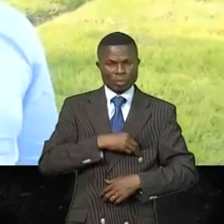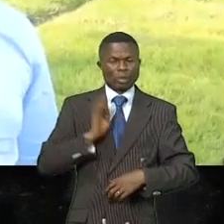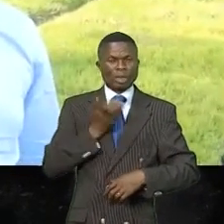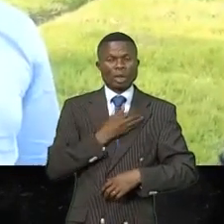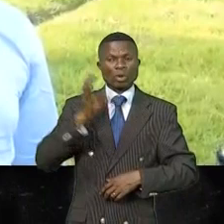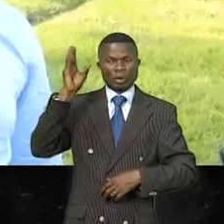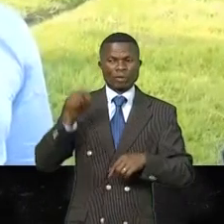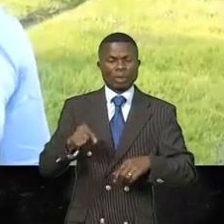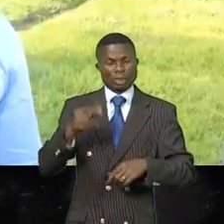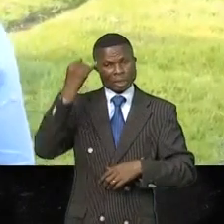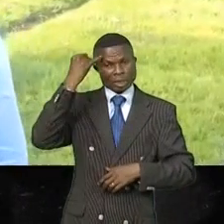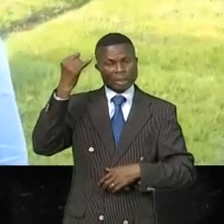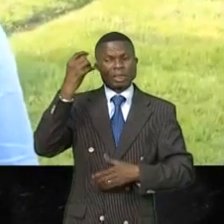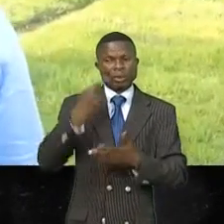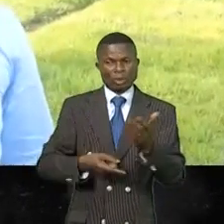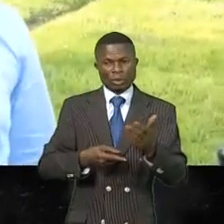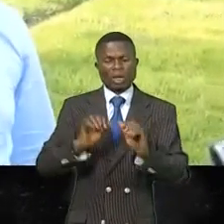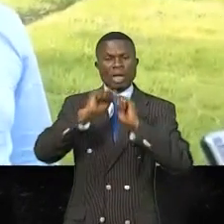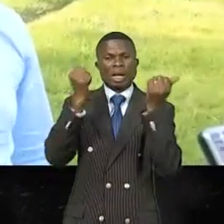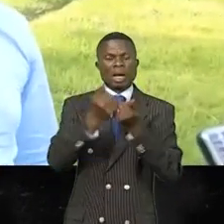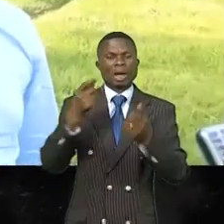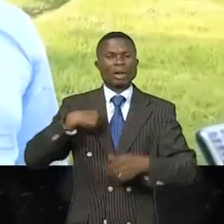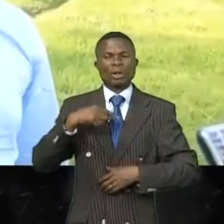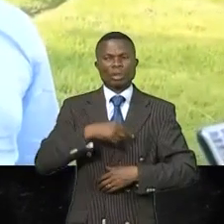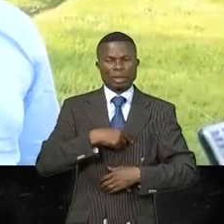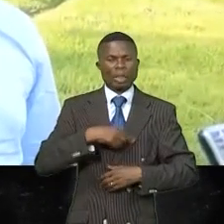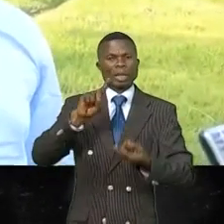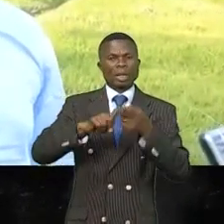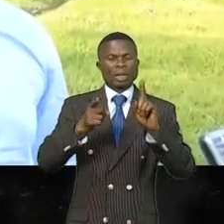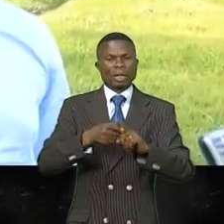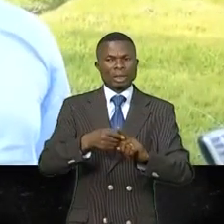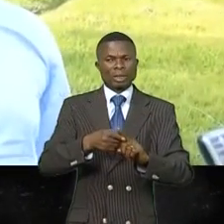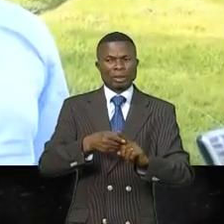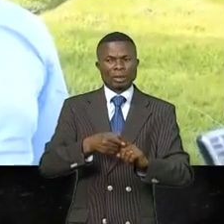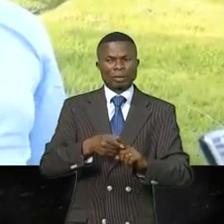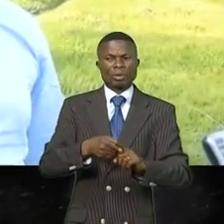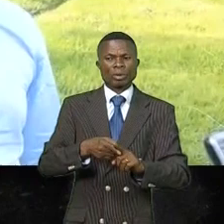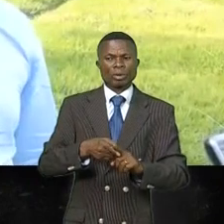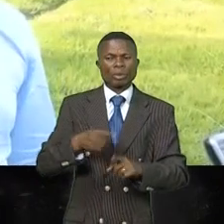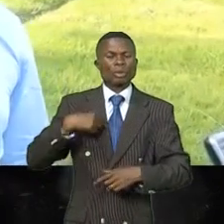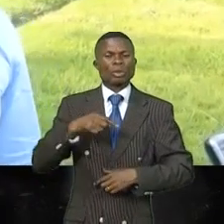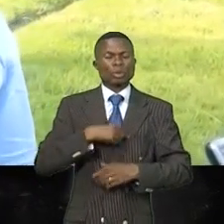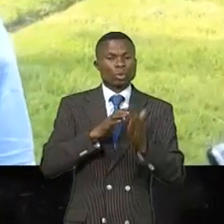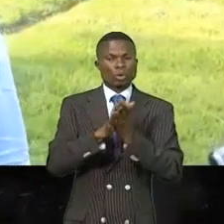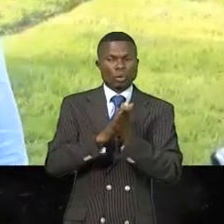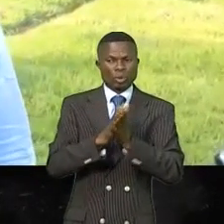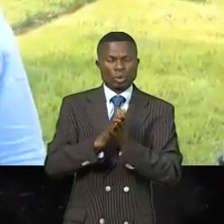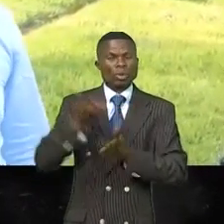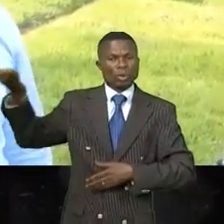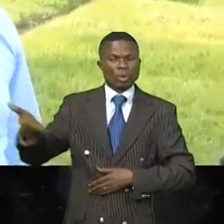Mulumba, c'est dans le cadre de notre association, des amis de Dr. Bruno Météo, où nous avons souhaité